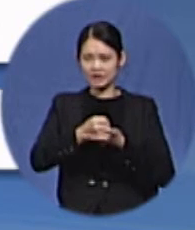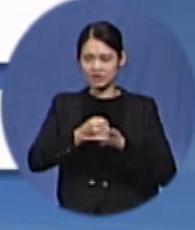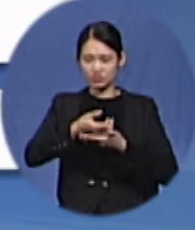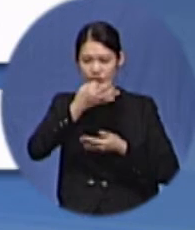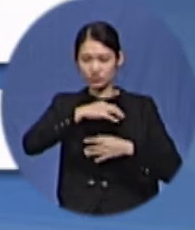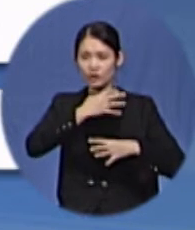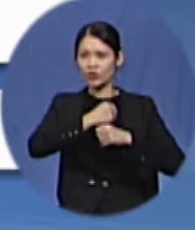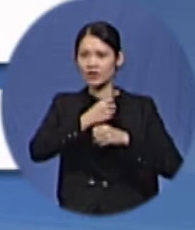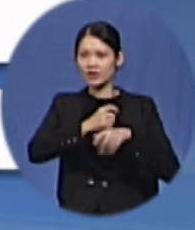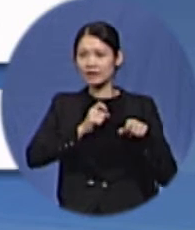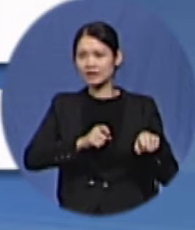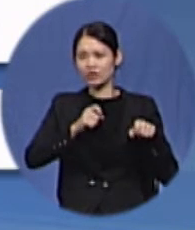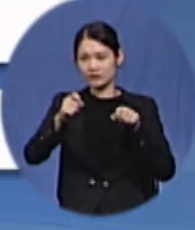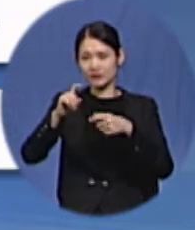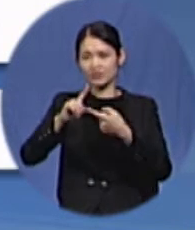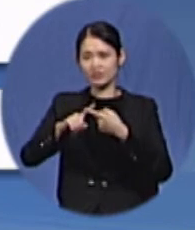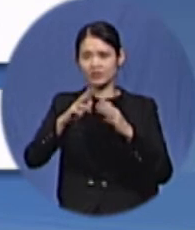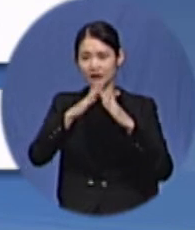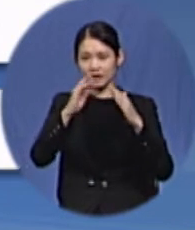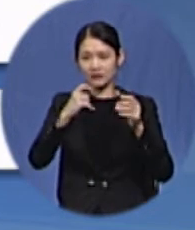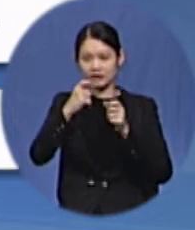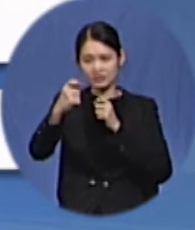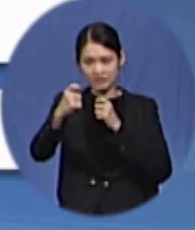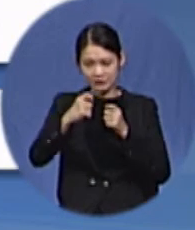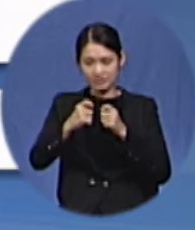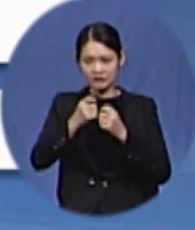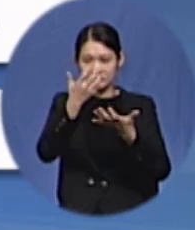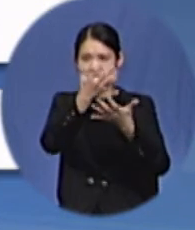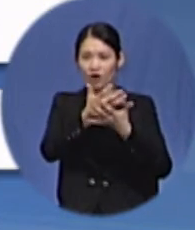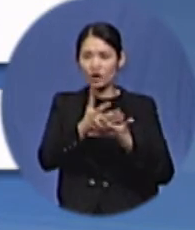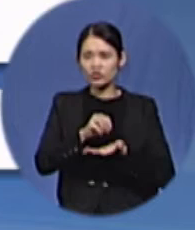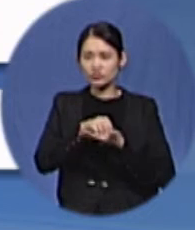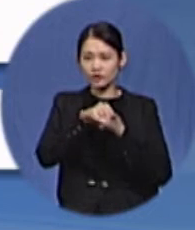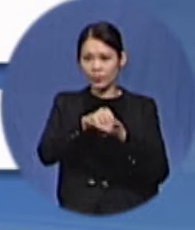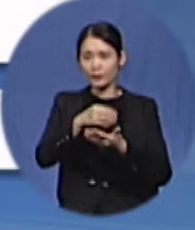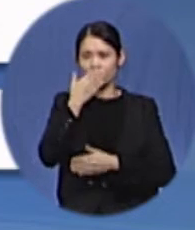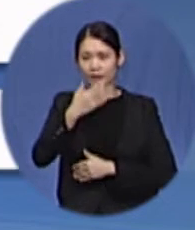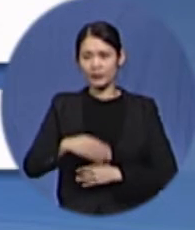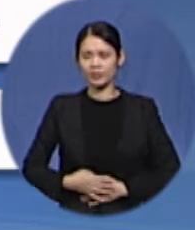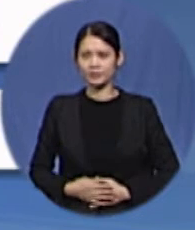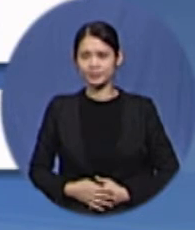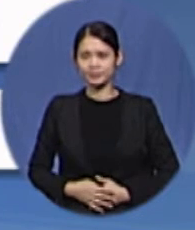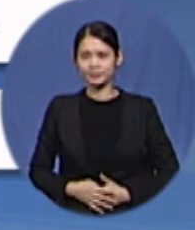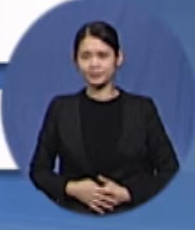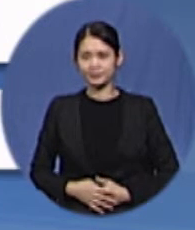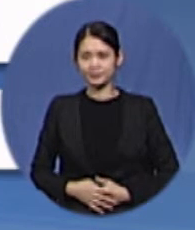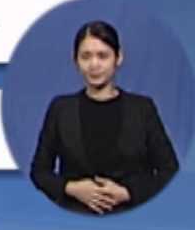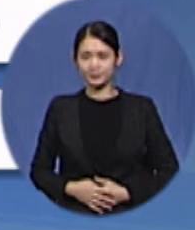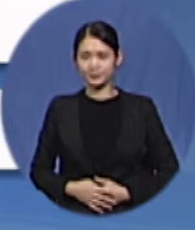유효기간 연장은 가족친화인증사무국의 서류 접수를 통해 가능합니다.